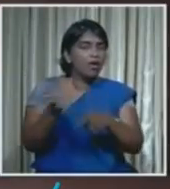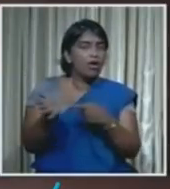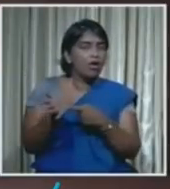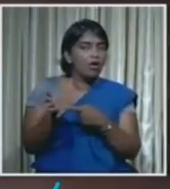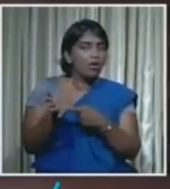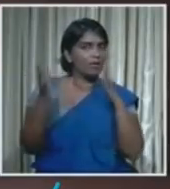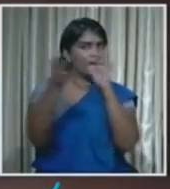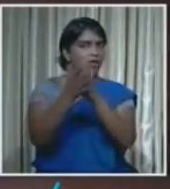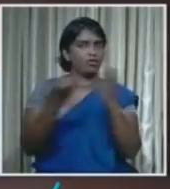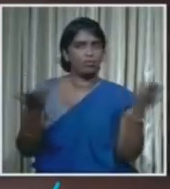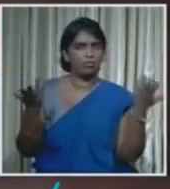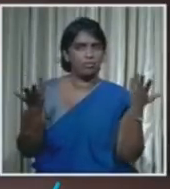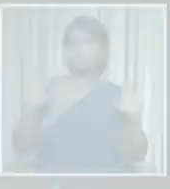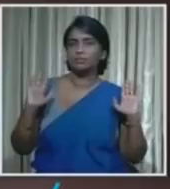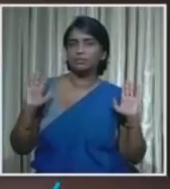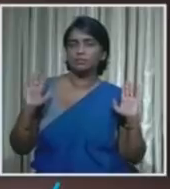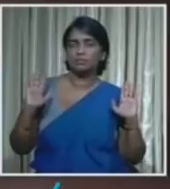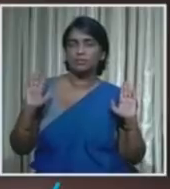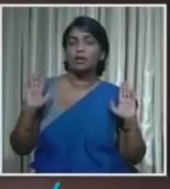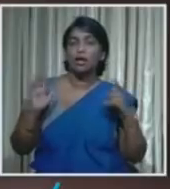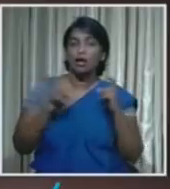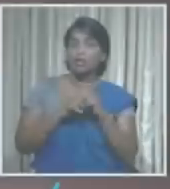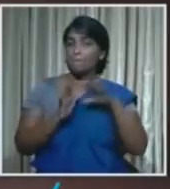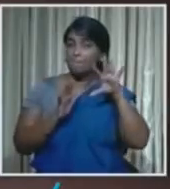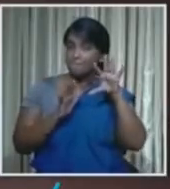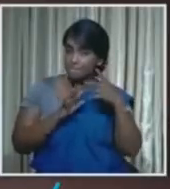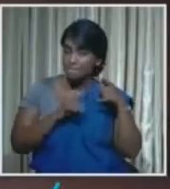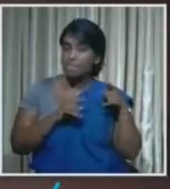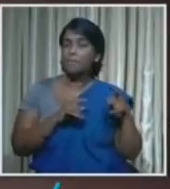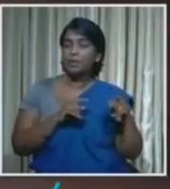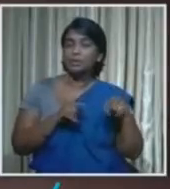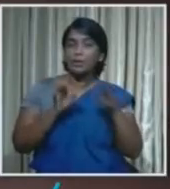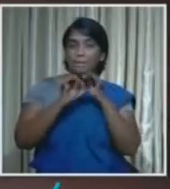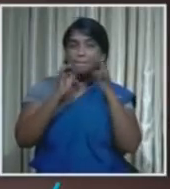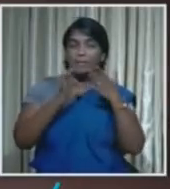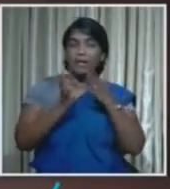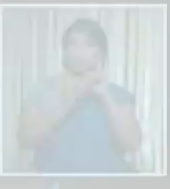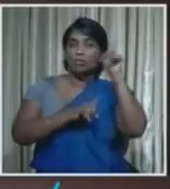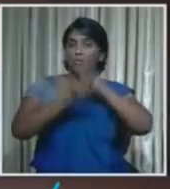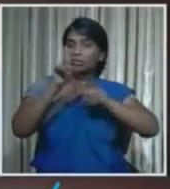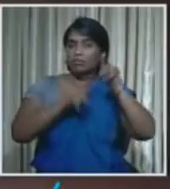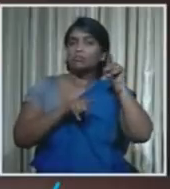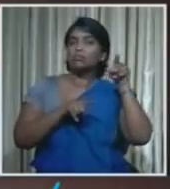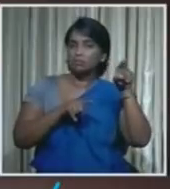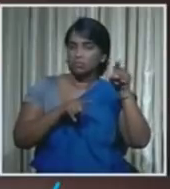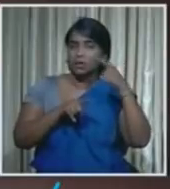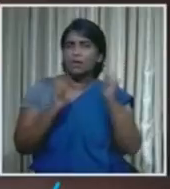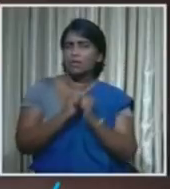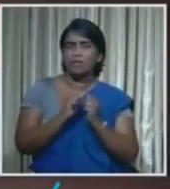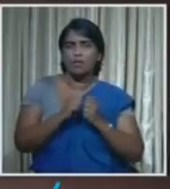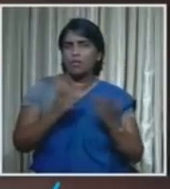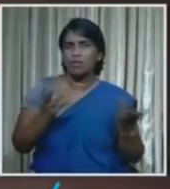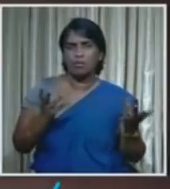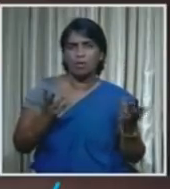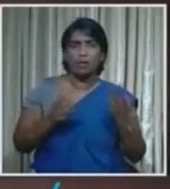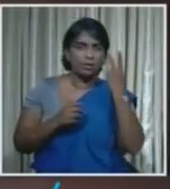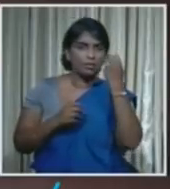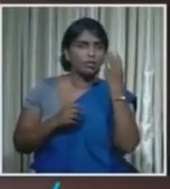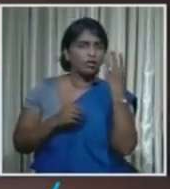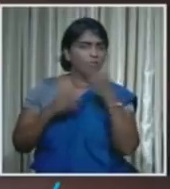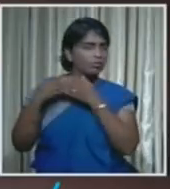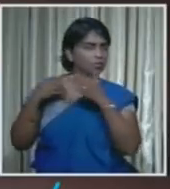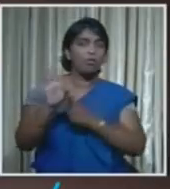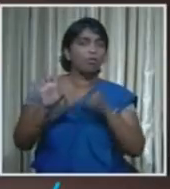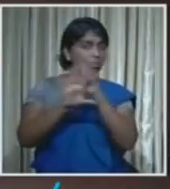ගිවිසුම් මංගල එකතු වෙන්න බෑ ඒක නේ හොරා පොලිස් වගේ මේ ඩොලර් මිලියන 500 වෙනුවෙන් අද බැසිල් රාජපක්ෂ ඉන්දියාවේ කරන සාකච්ඡා මේ තෙල් ටැංකි සංකීර්ණේ දැන් 2003 ඉඳන් මේ දක්වා